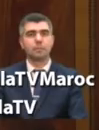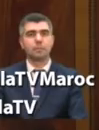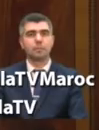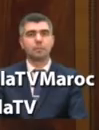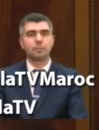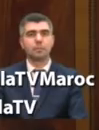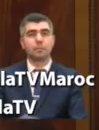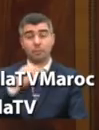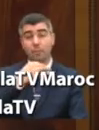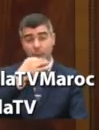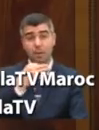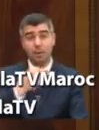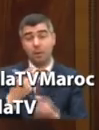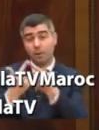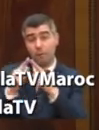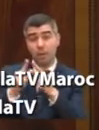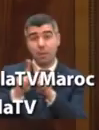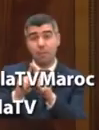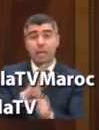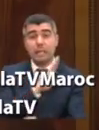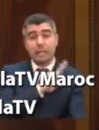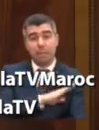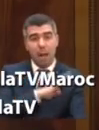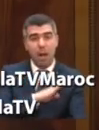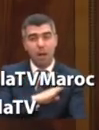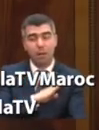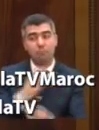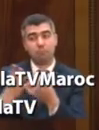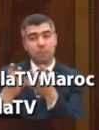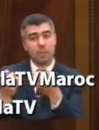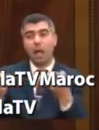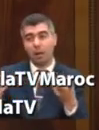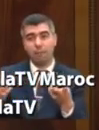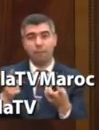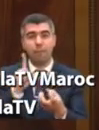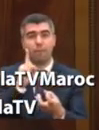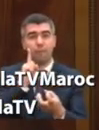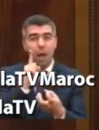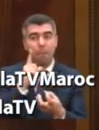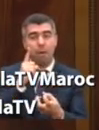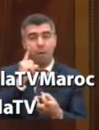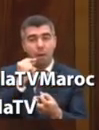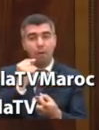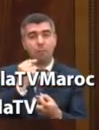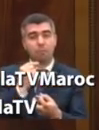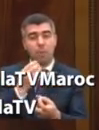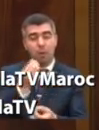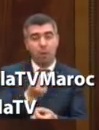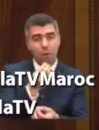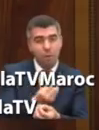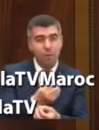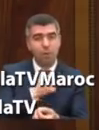إنما يدفعه ويتحمله المعتقلون والأسرى الفلسطينيون داخل الزنازن والمعتقلات من تعسف